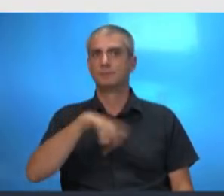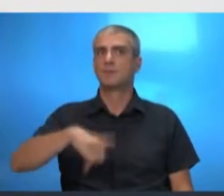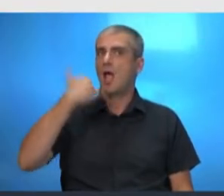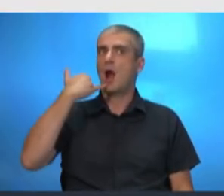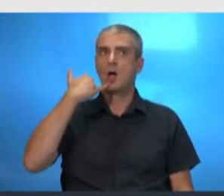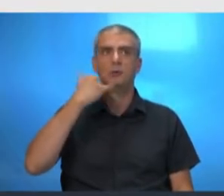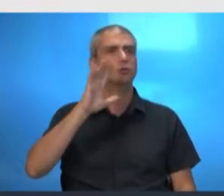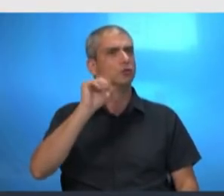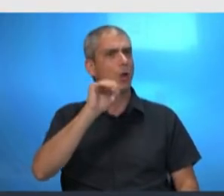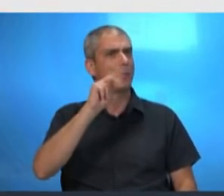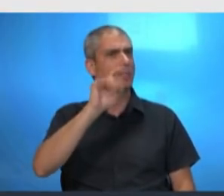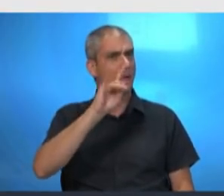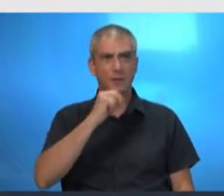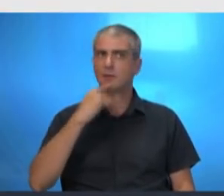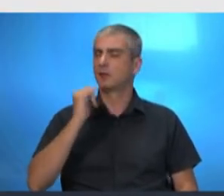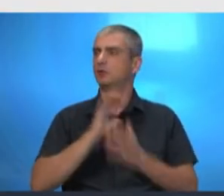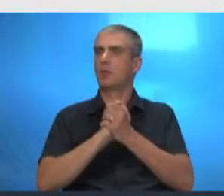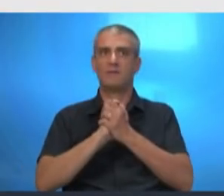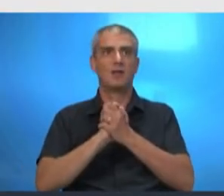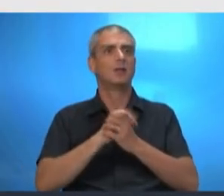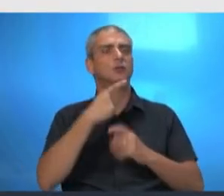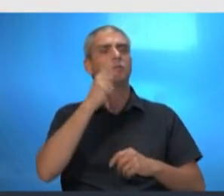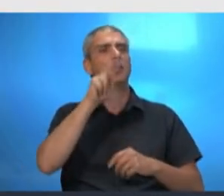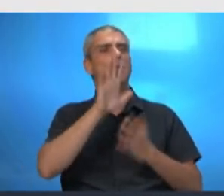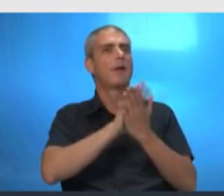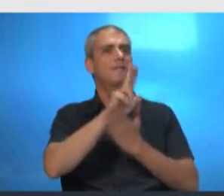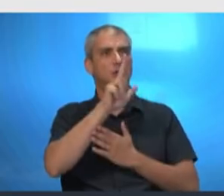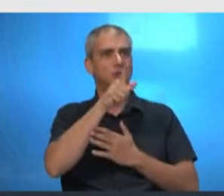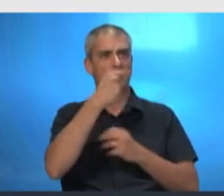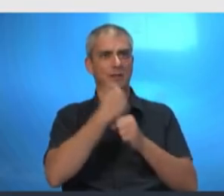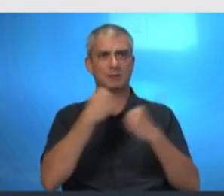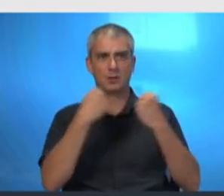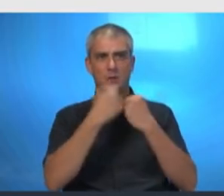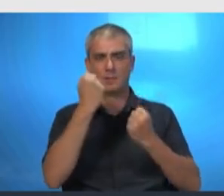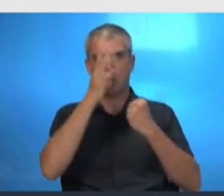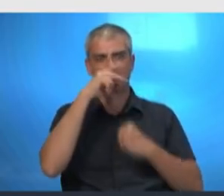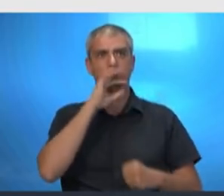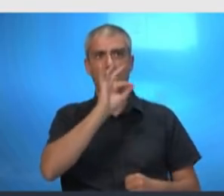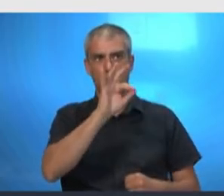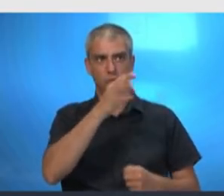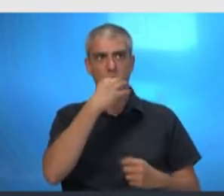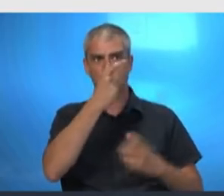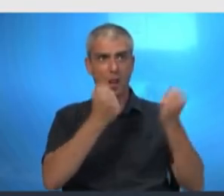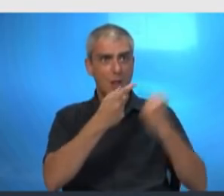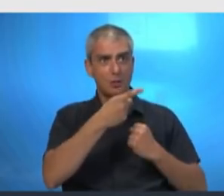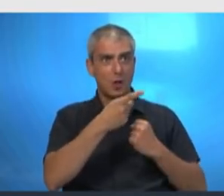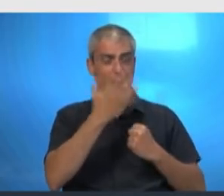שלום, נחמן. בשנת 2013 עשית תאונה עם האוטו של אבא שלך, הוא הרשה לך לנהוג עליו?